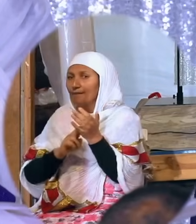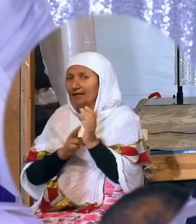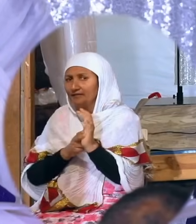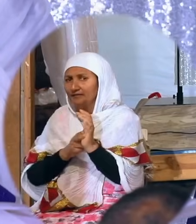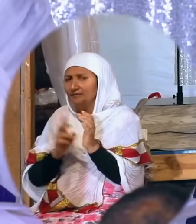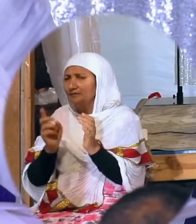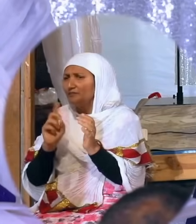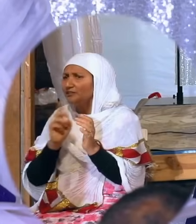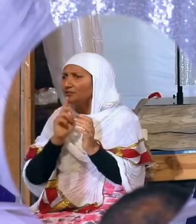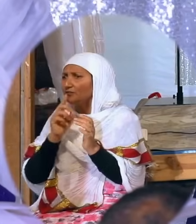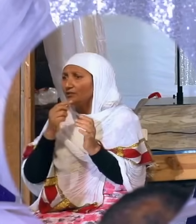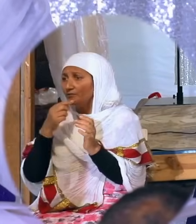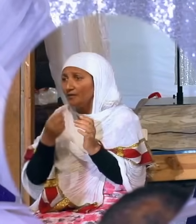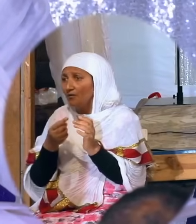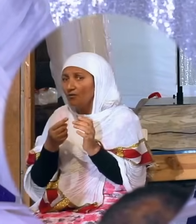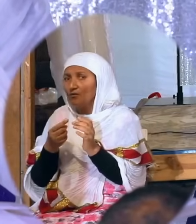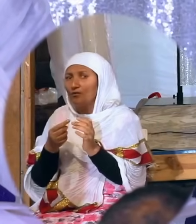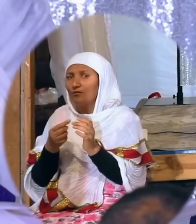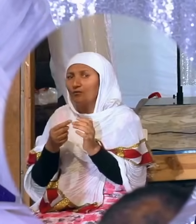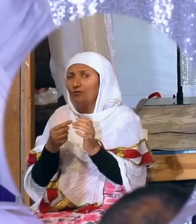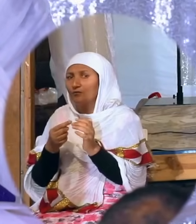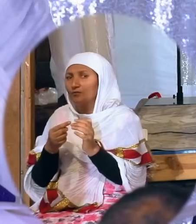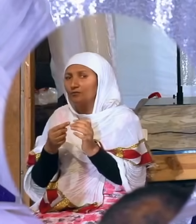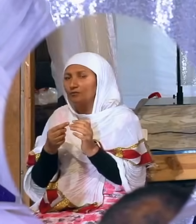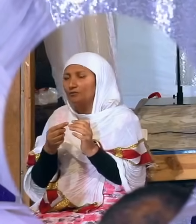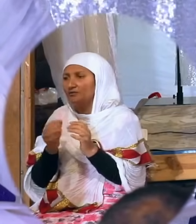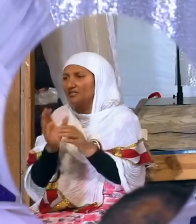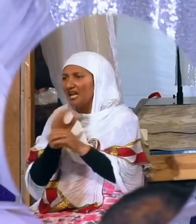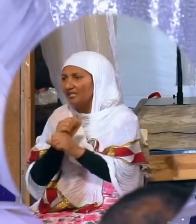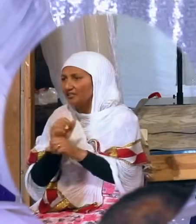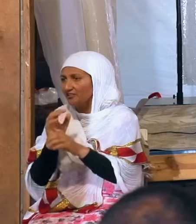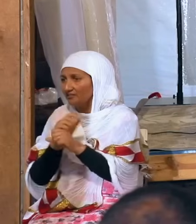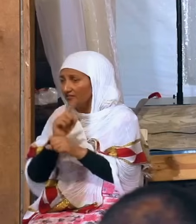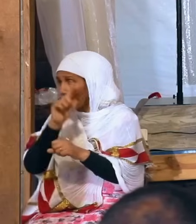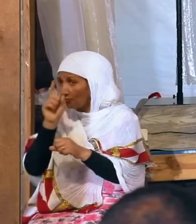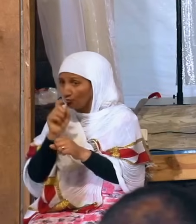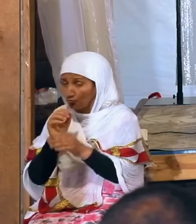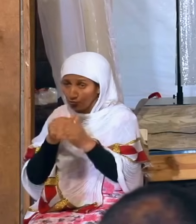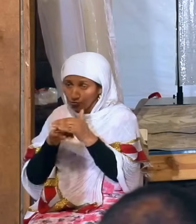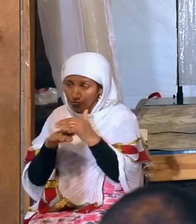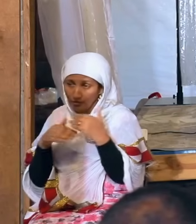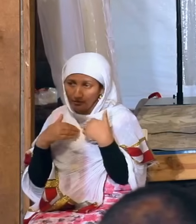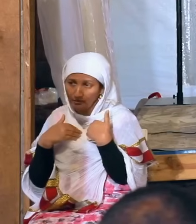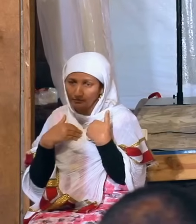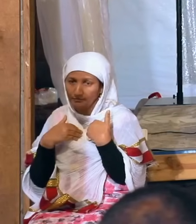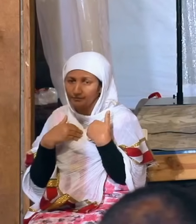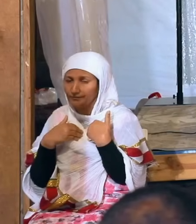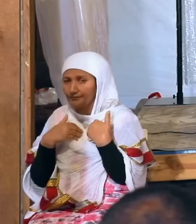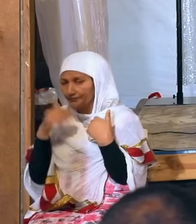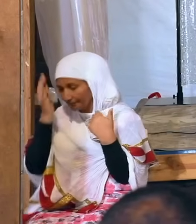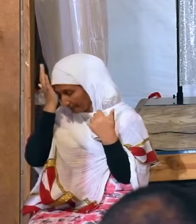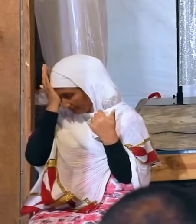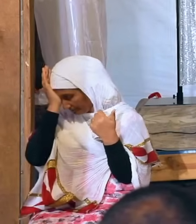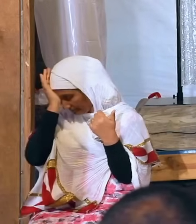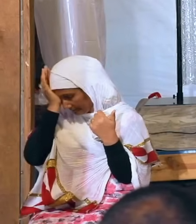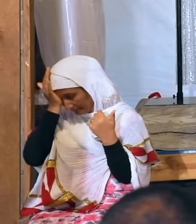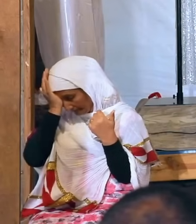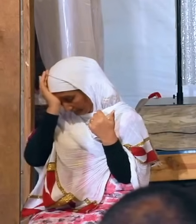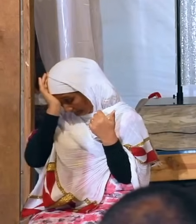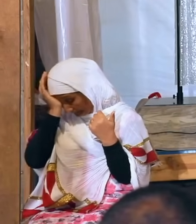ነው ለሚለው ነው ማብራሪያ የሰጠነው። ታዲያ ጥያቄዎች በውስጡ አሉ። አዎ እንደዚህ አይነት ሐሳብ ያለው